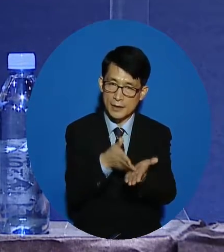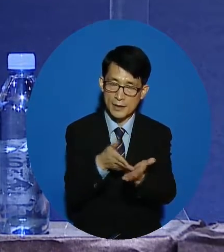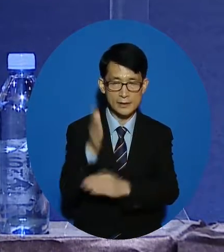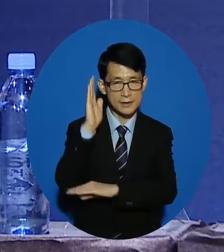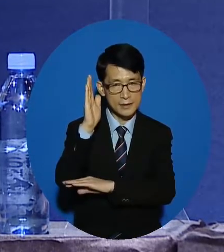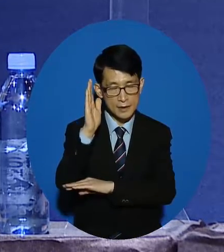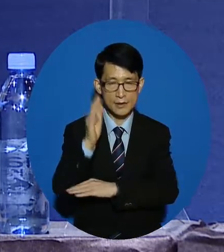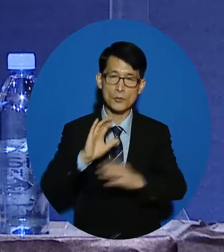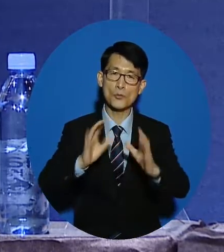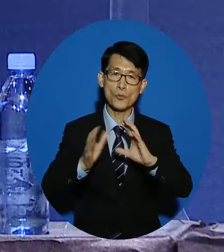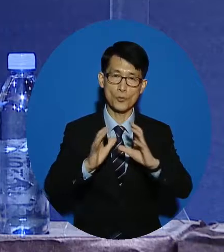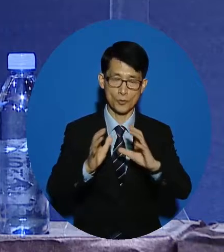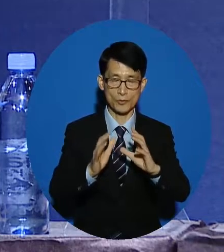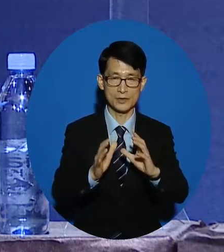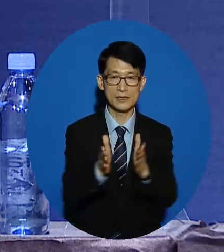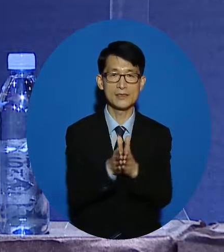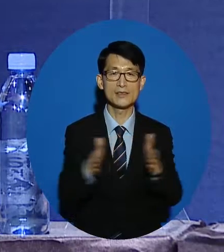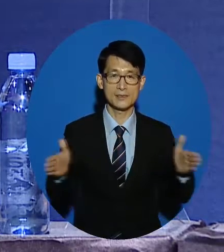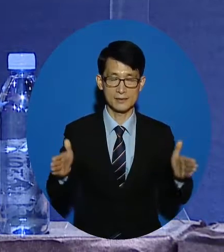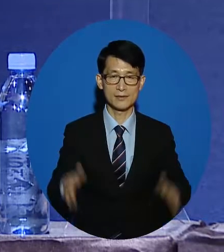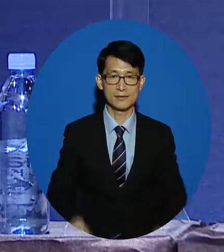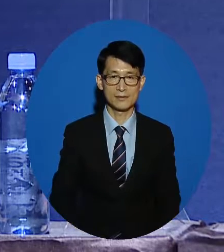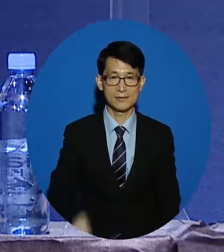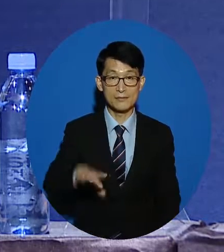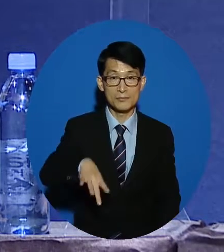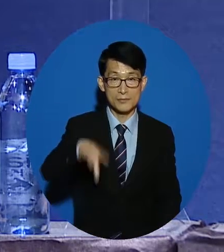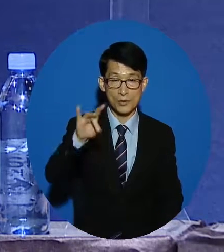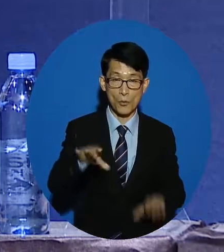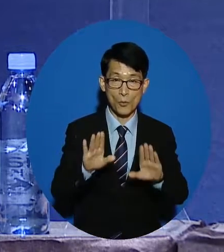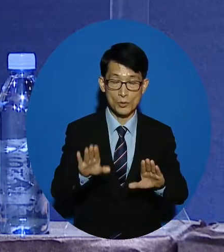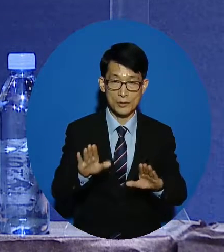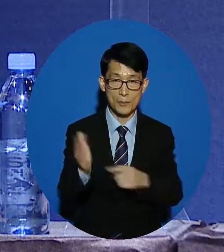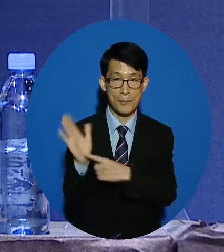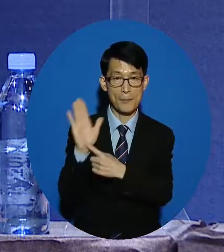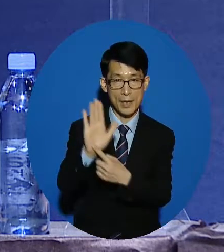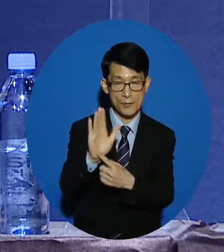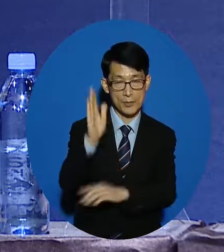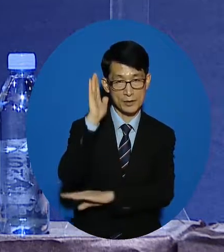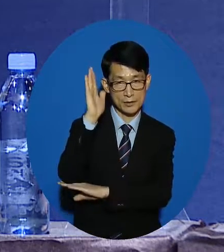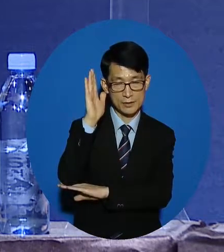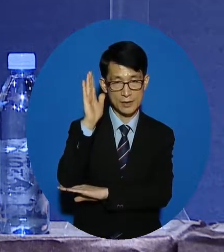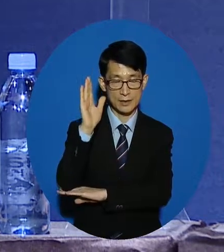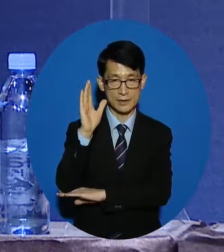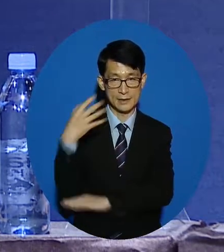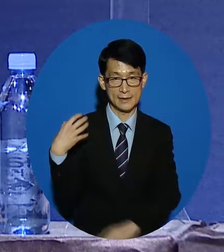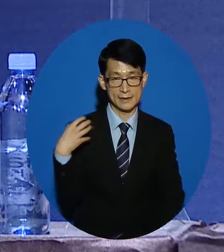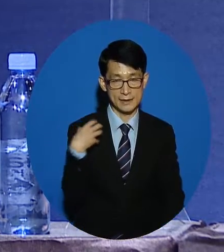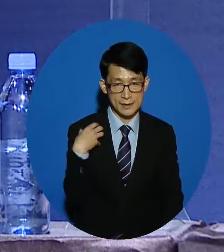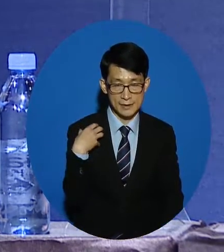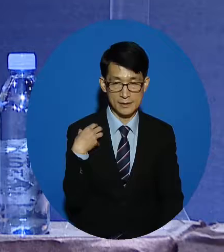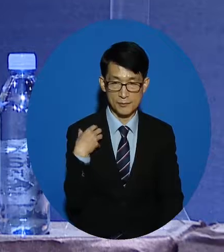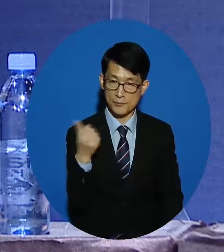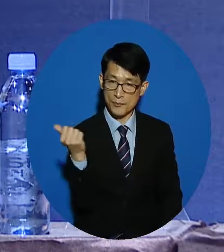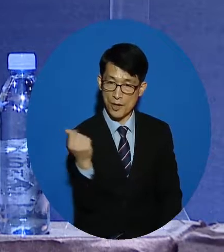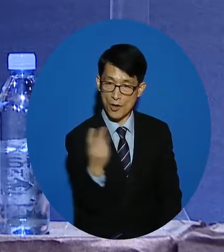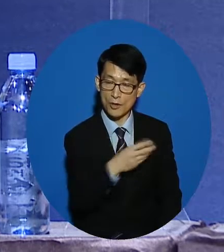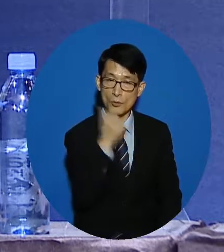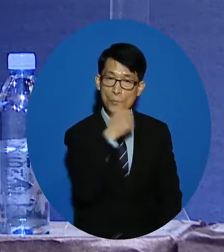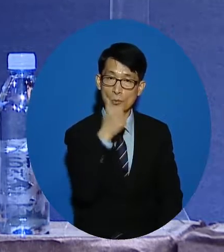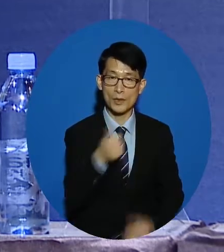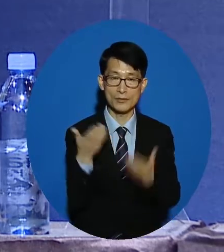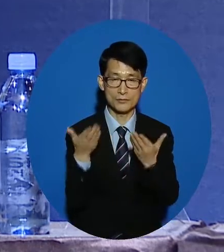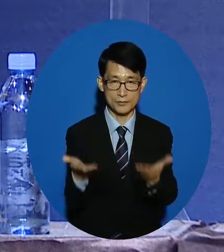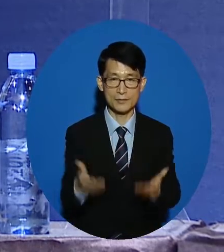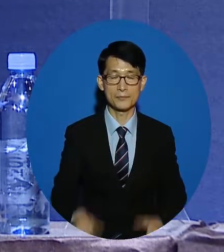진행되겠습니다. 먼저 오늘 발제와 토론을 맡으신 분들을 소개해드리겠습니다.